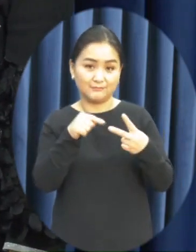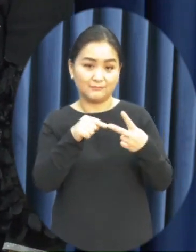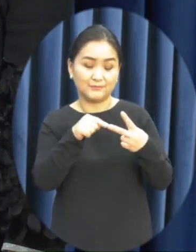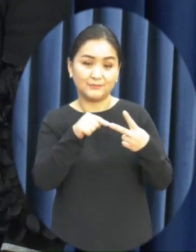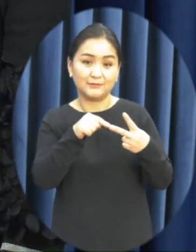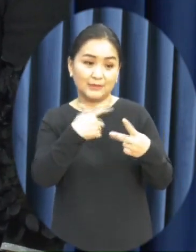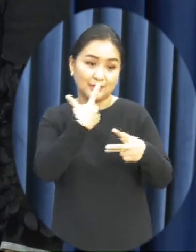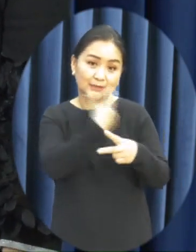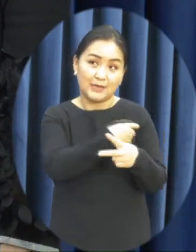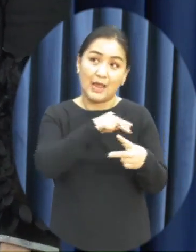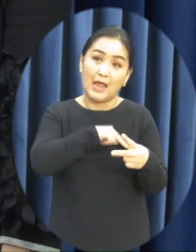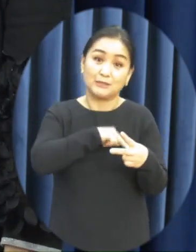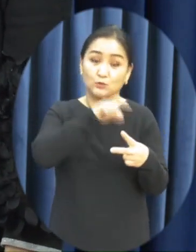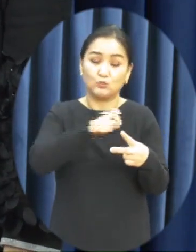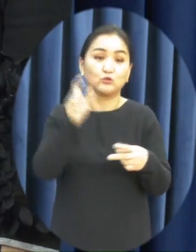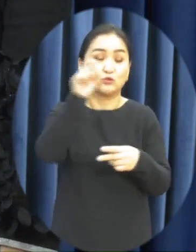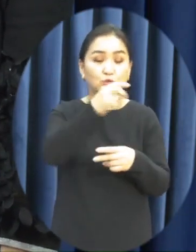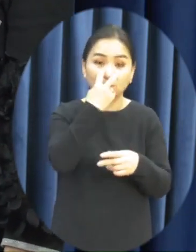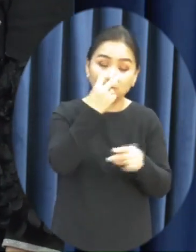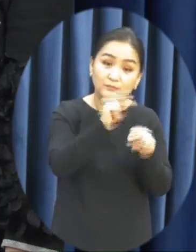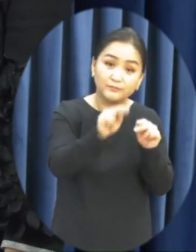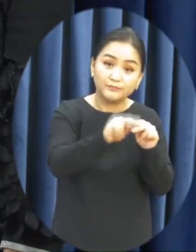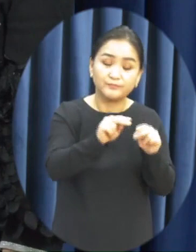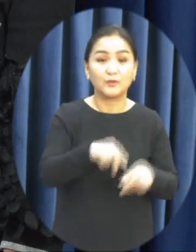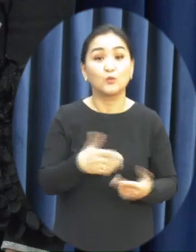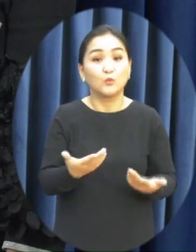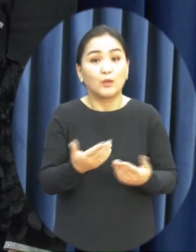སྐྲུད རྩ